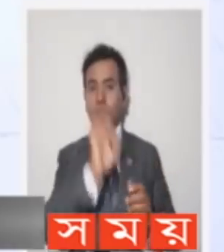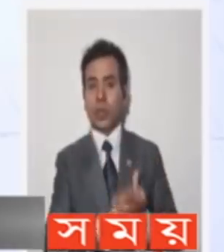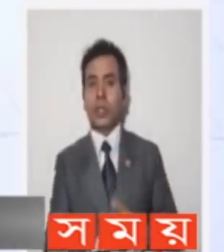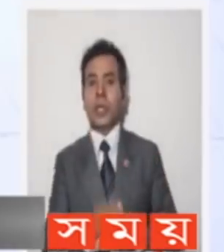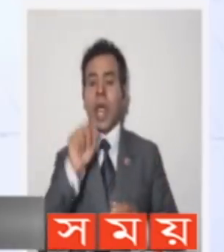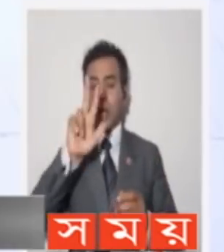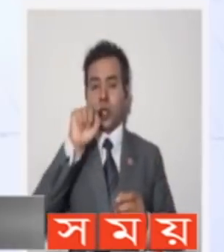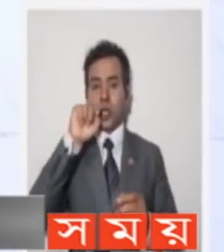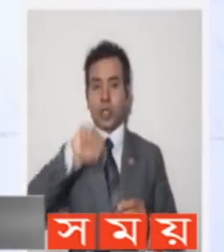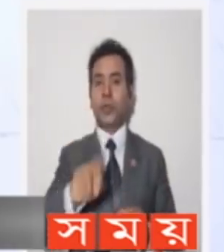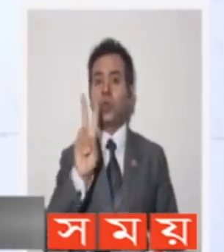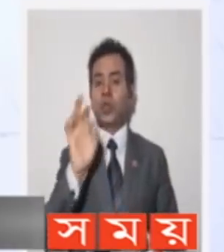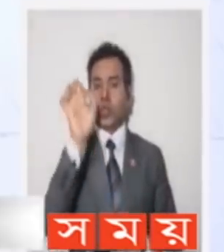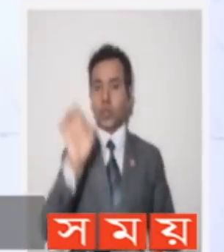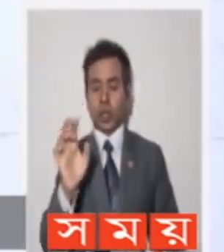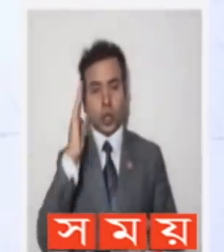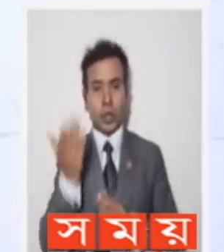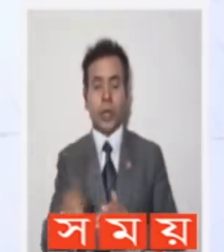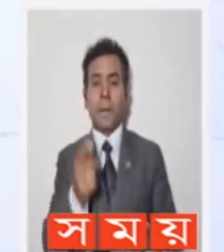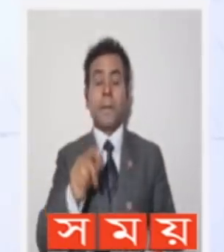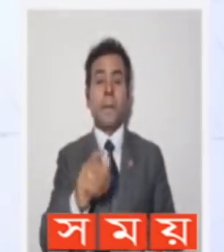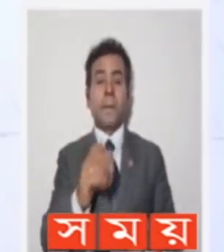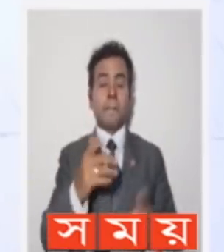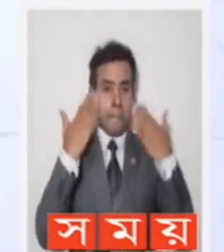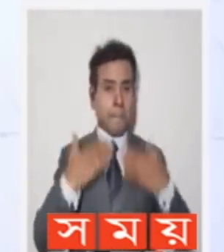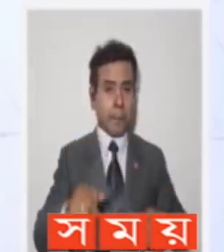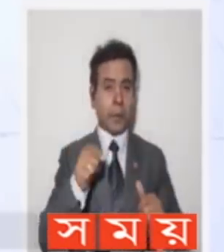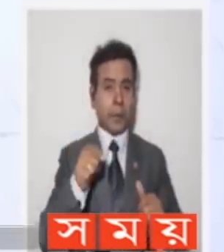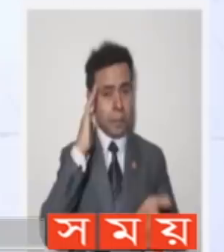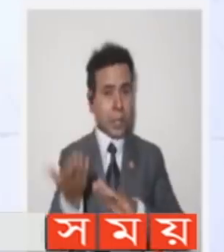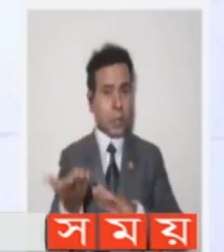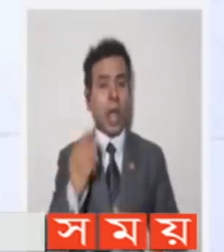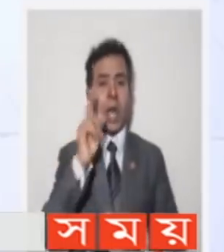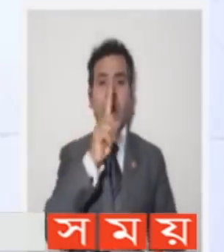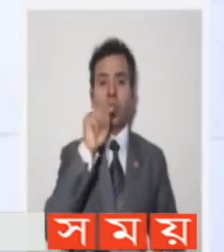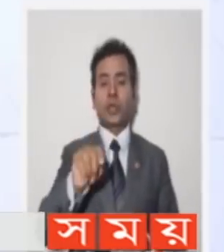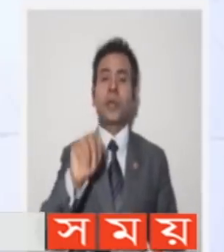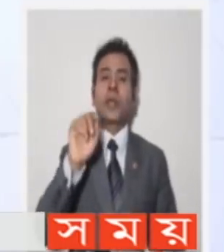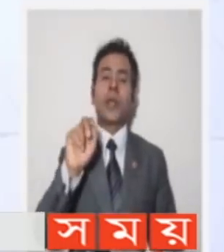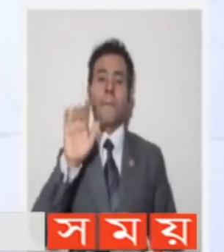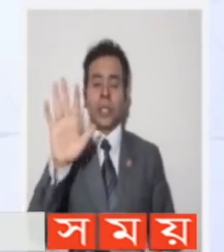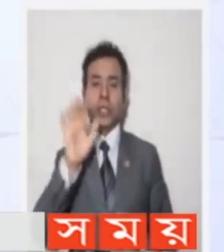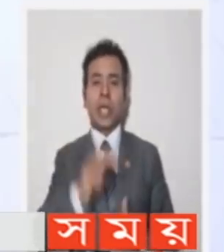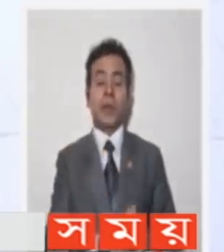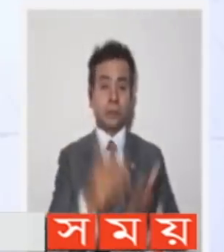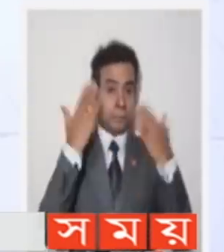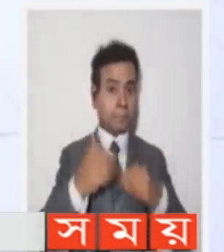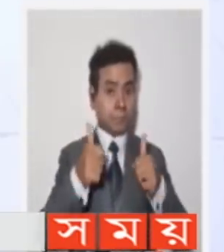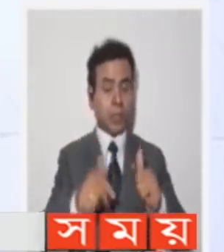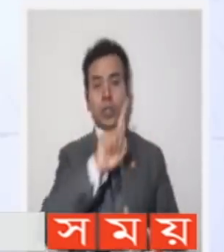91.8% এবং মৃতের হার 8.2%। শনাক্ত বিবেচনায় মৃত্যুর